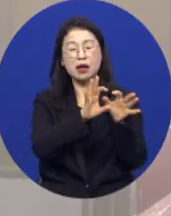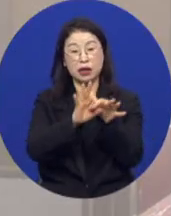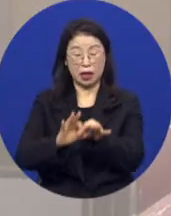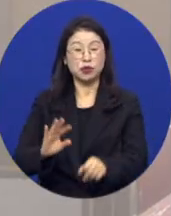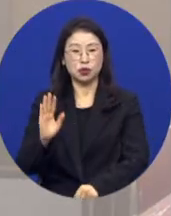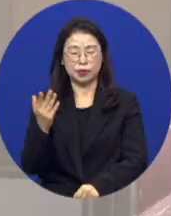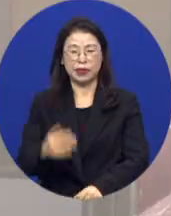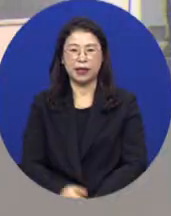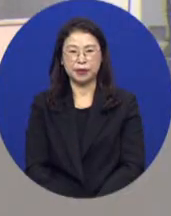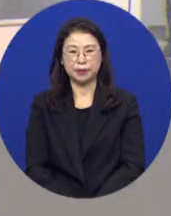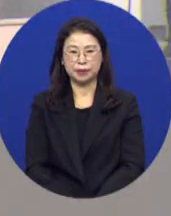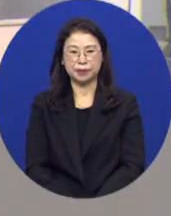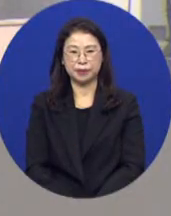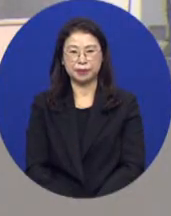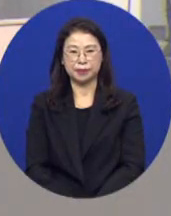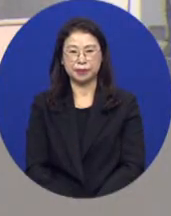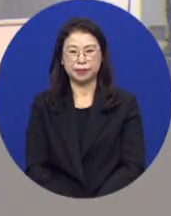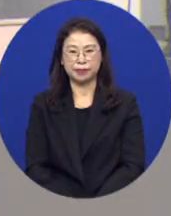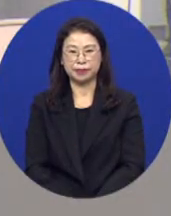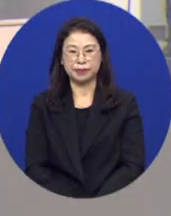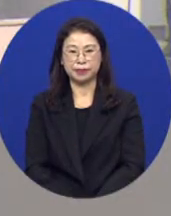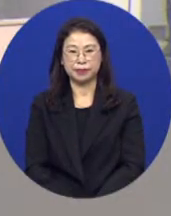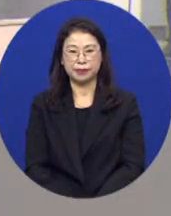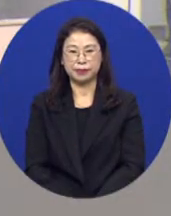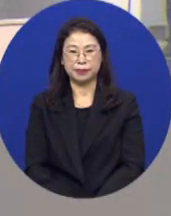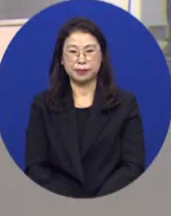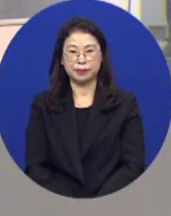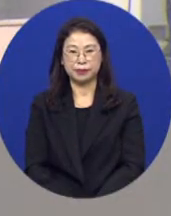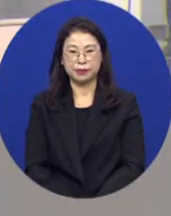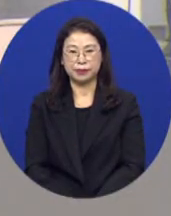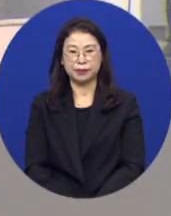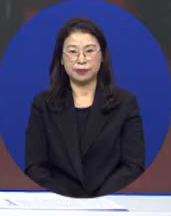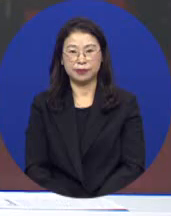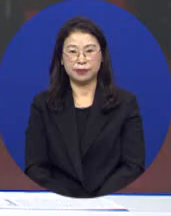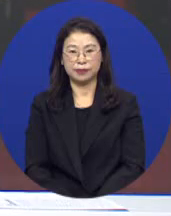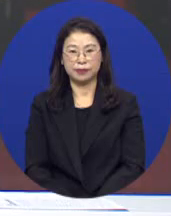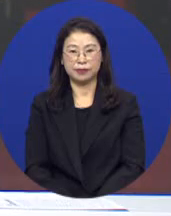것으로 예측했습니다. MBC 뉴스 김하은입니다.